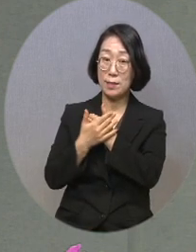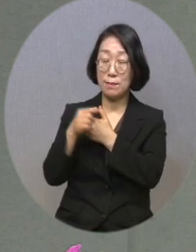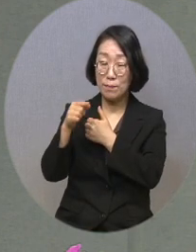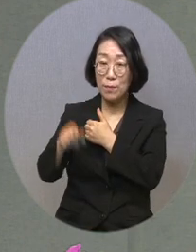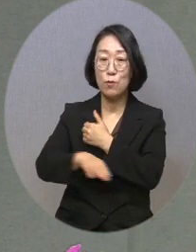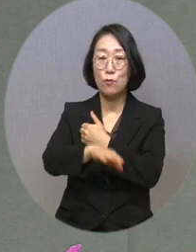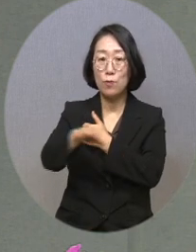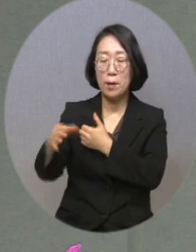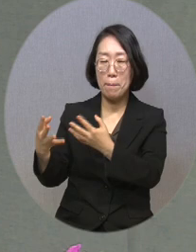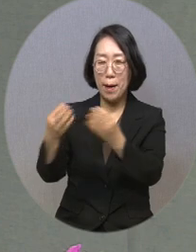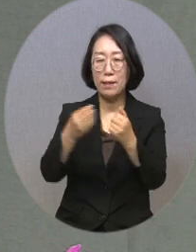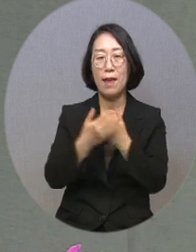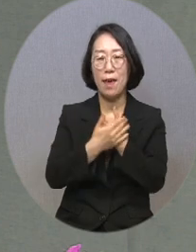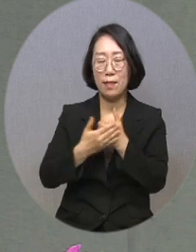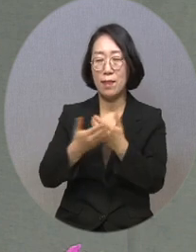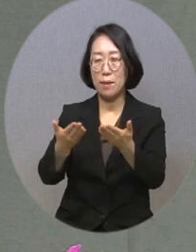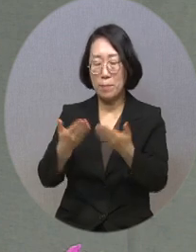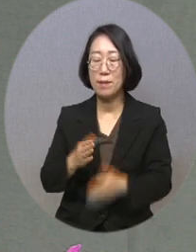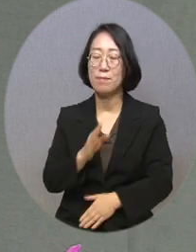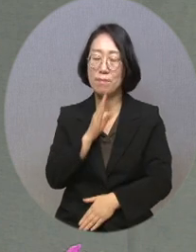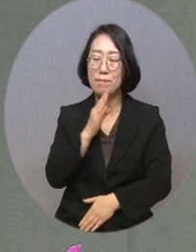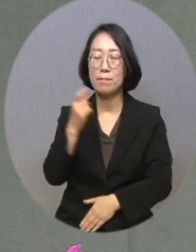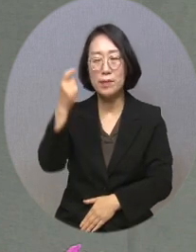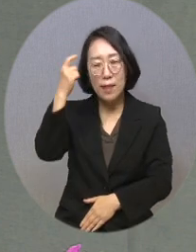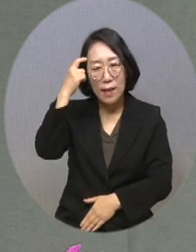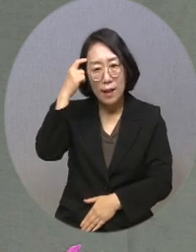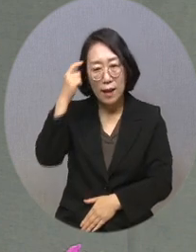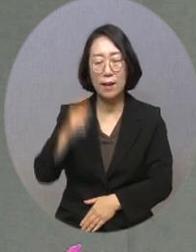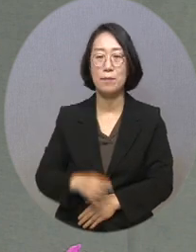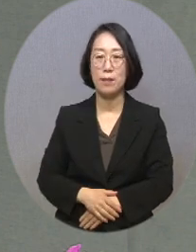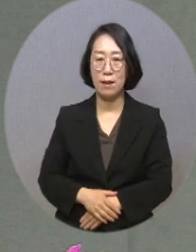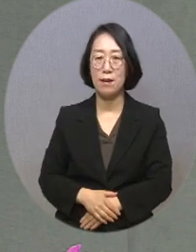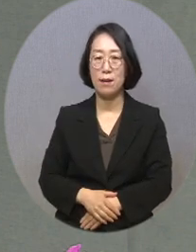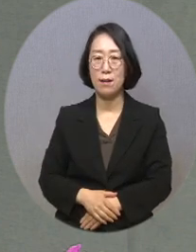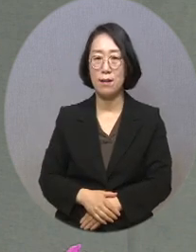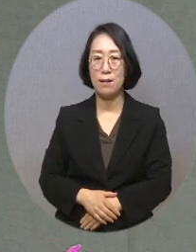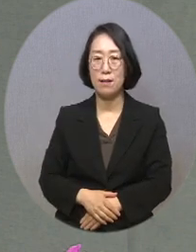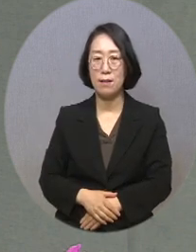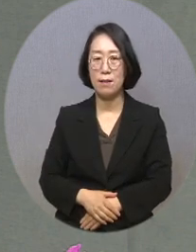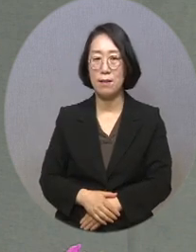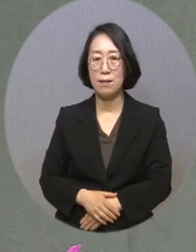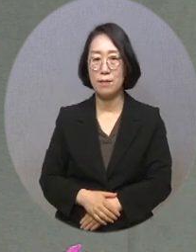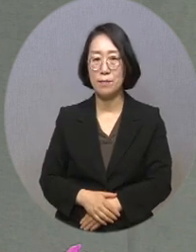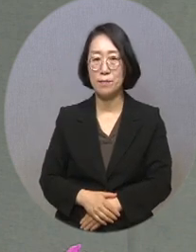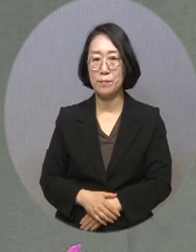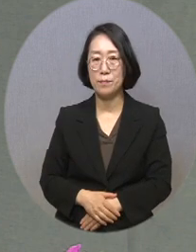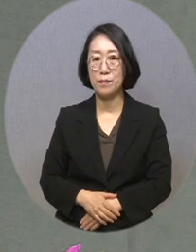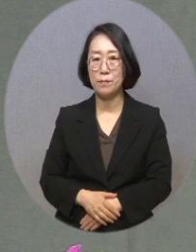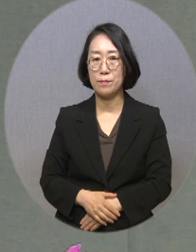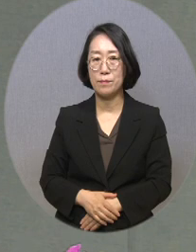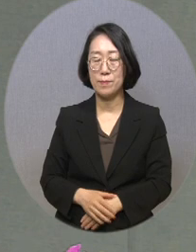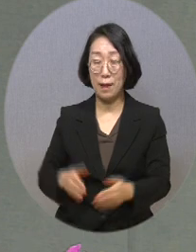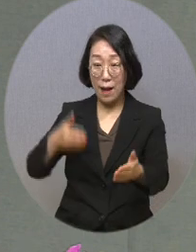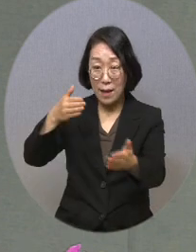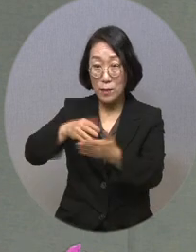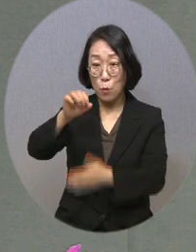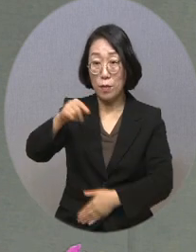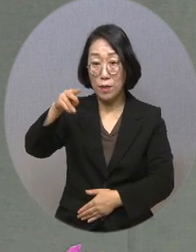서비스를 통해서 우리가 많은 혜택을 보고 있다고 생각을 합니다. 지금까지